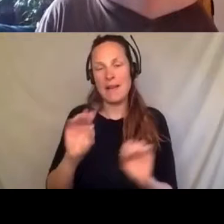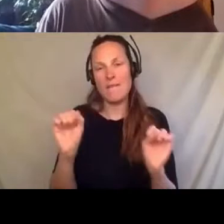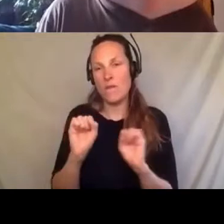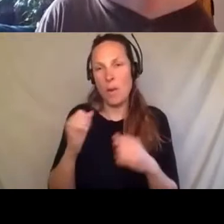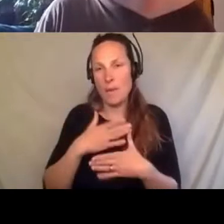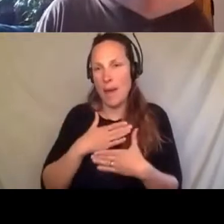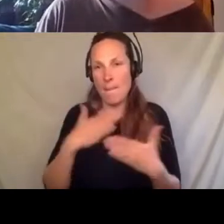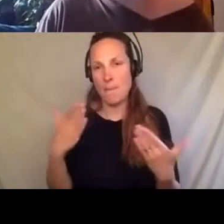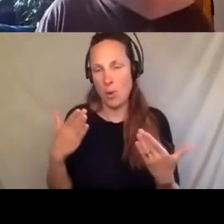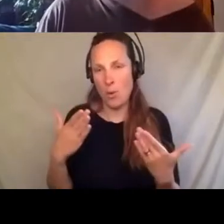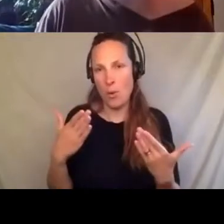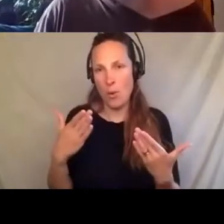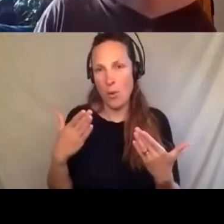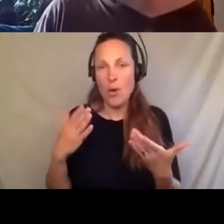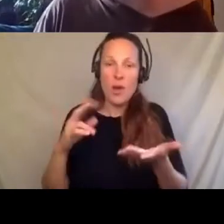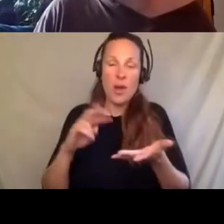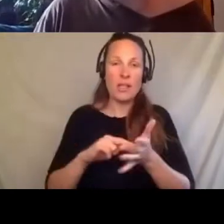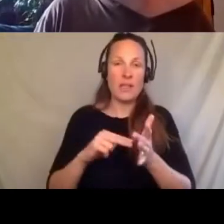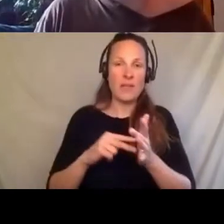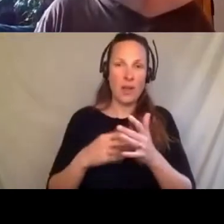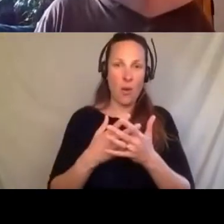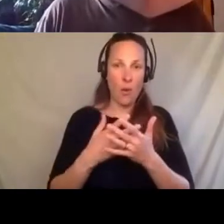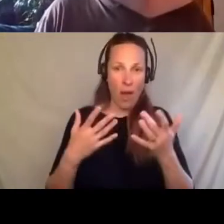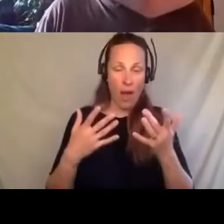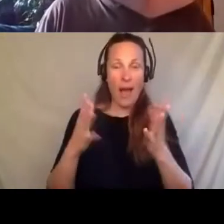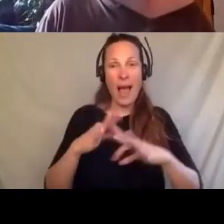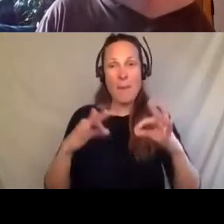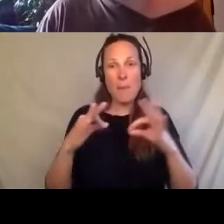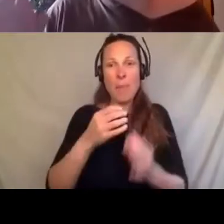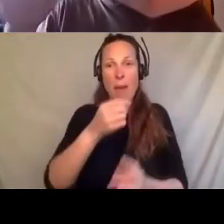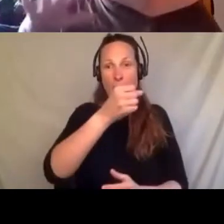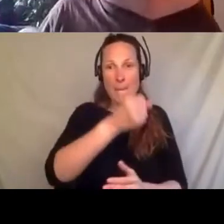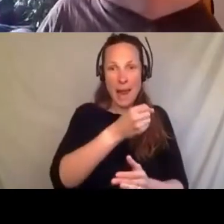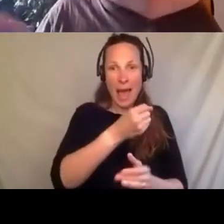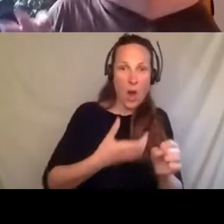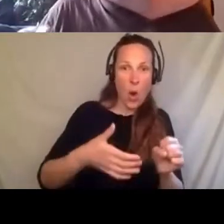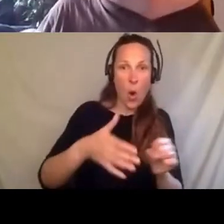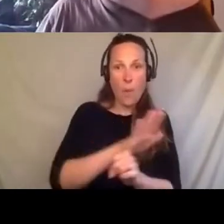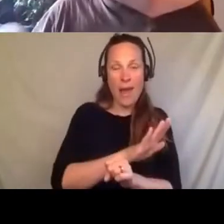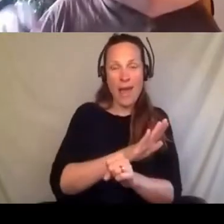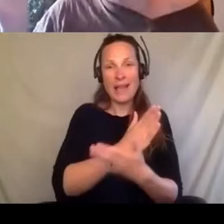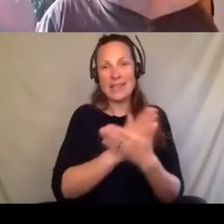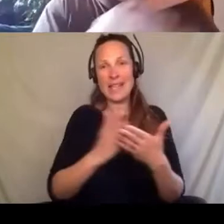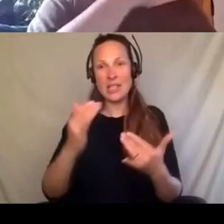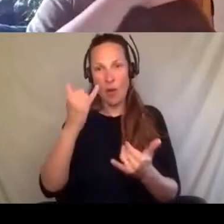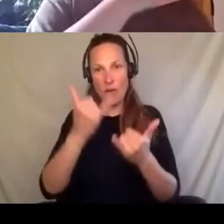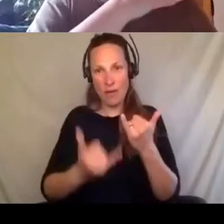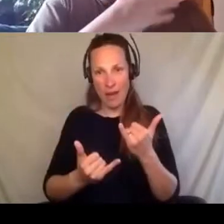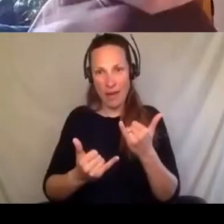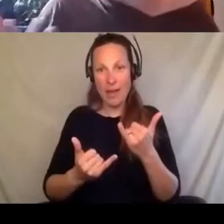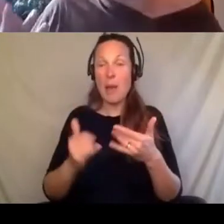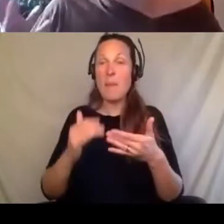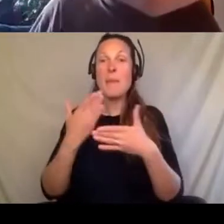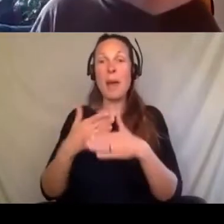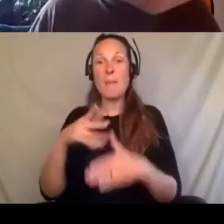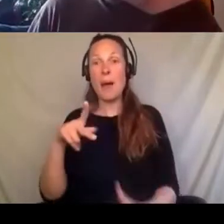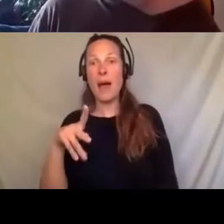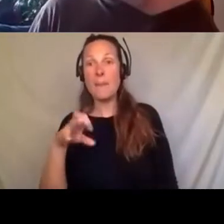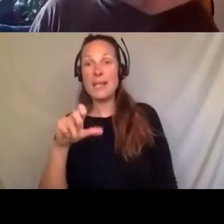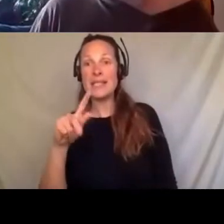n'aime vraiment pas ça. Alors, récoltez tout le plant quand c'est la fin de la saison. Faites un pesto, pourquoi